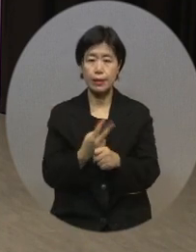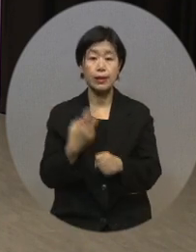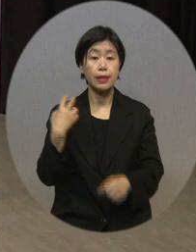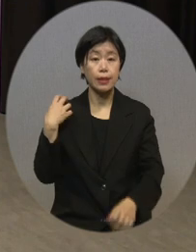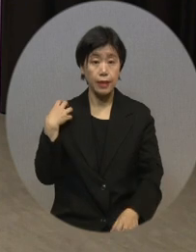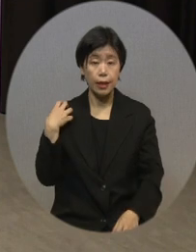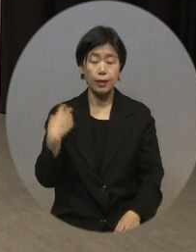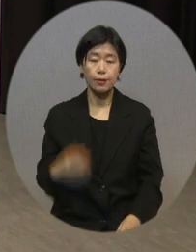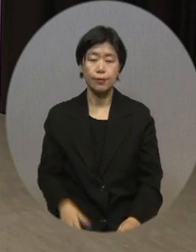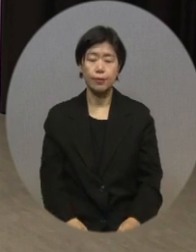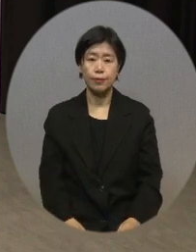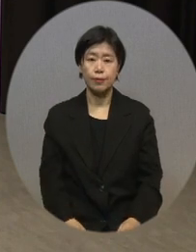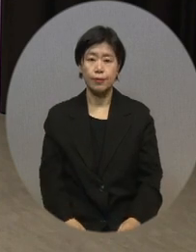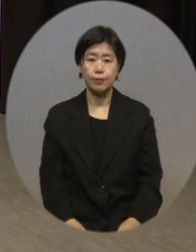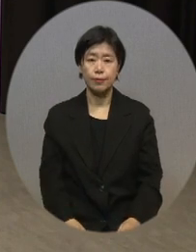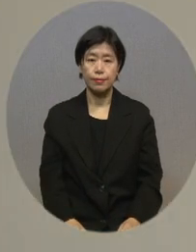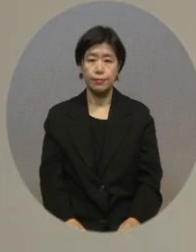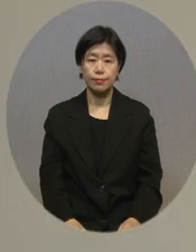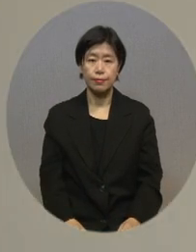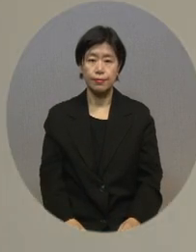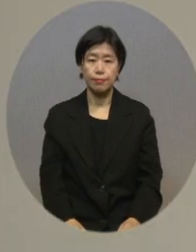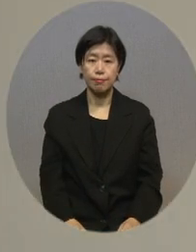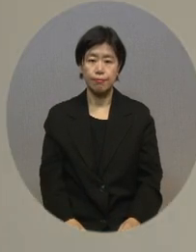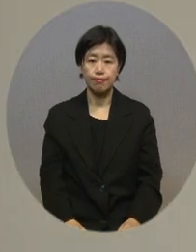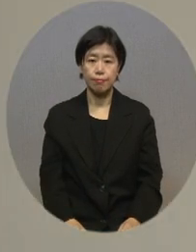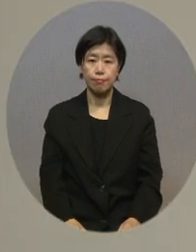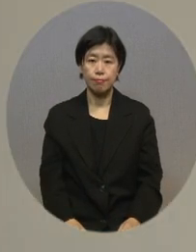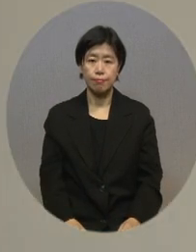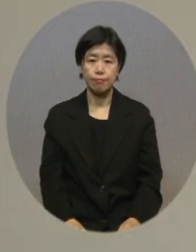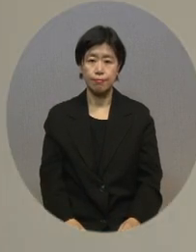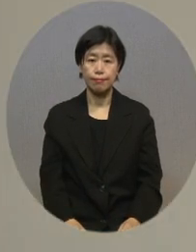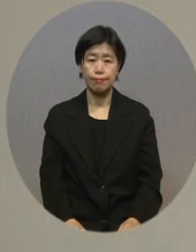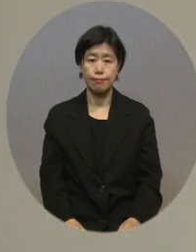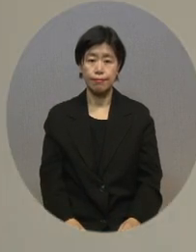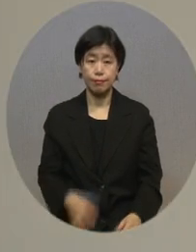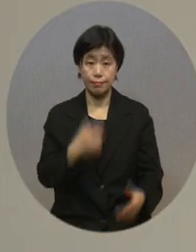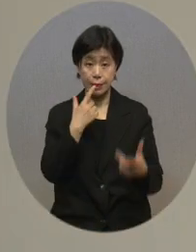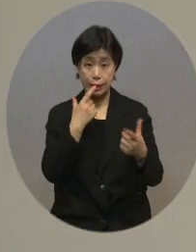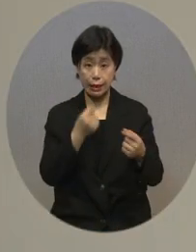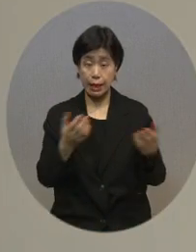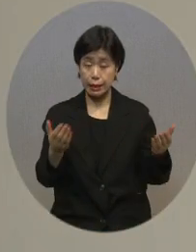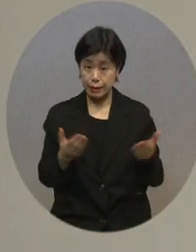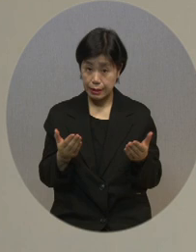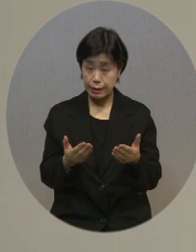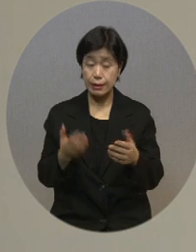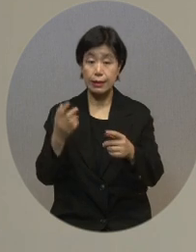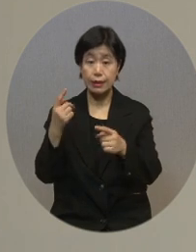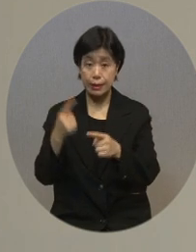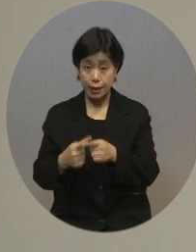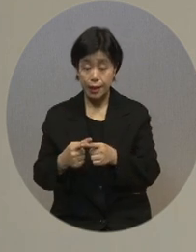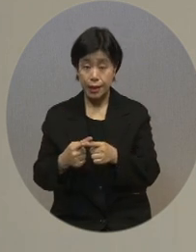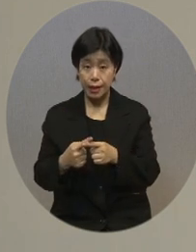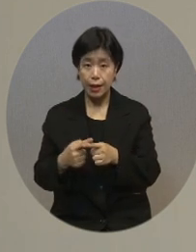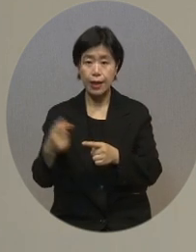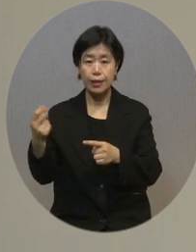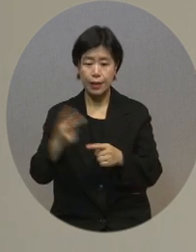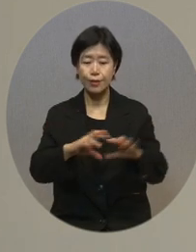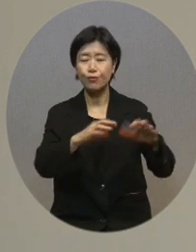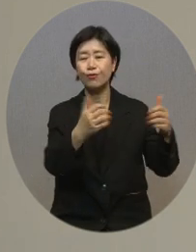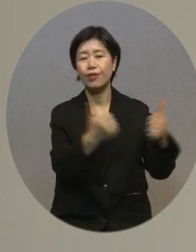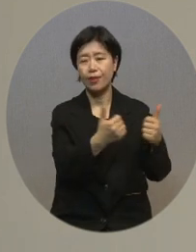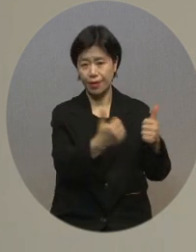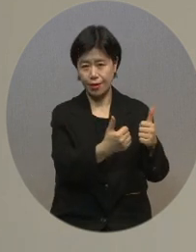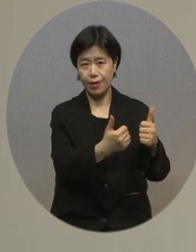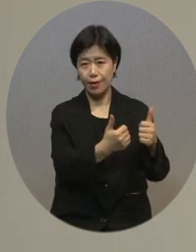삼국장으로 한 2년 있었습니다. 예, 그렇게 근무를 하다가 다시